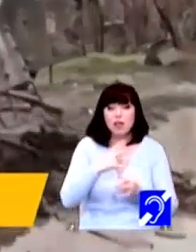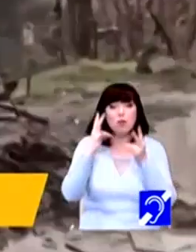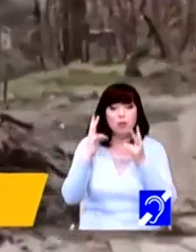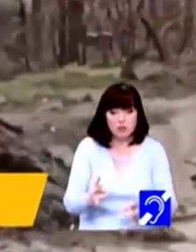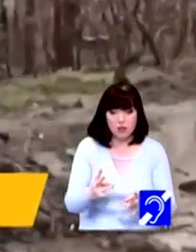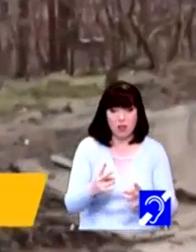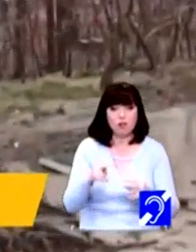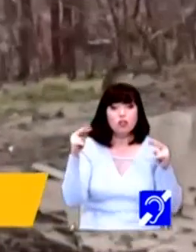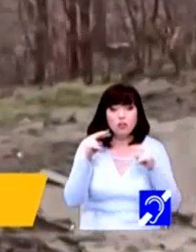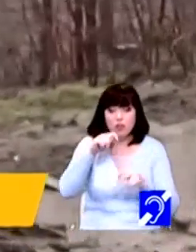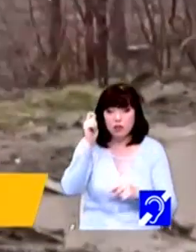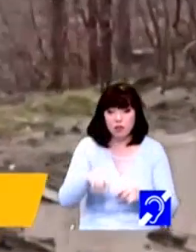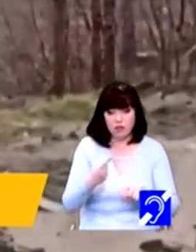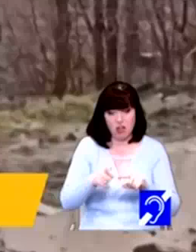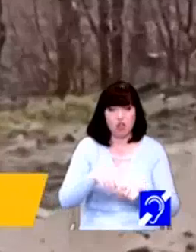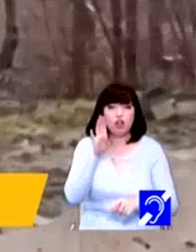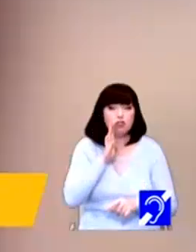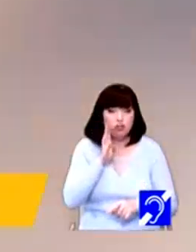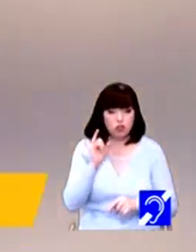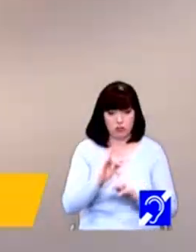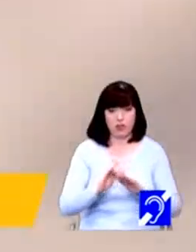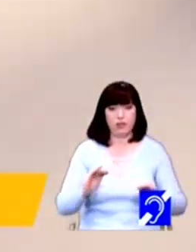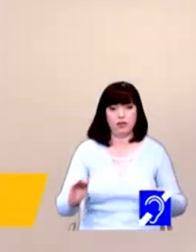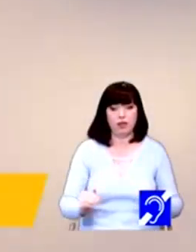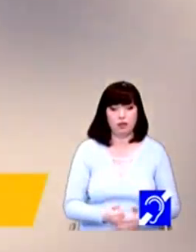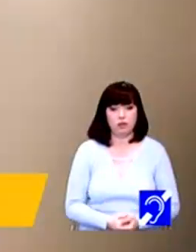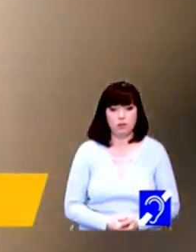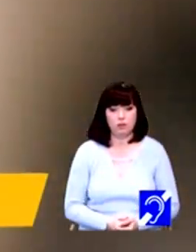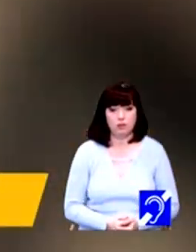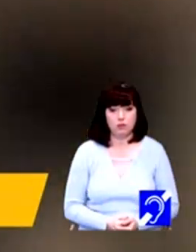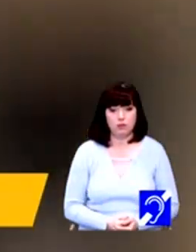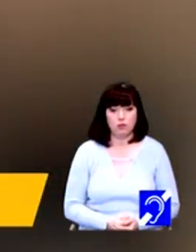ai războiului au devenit femeile și copiii.